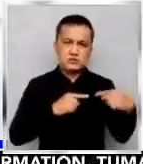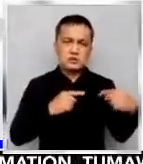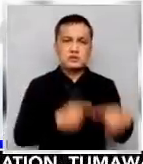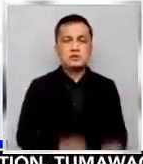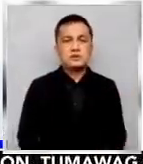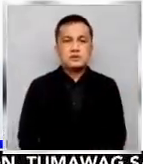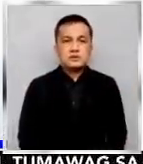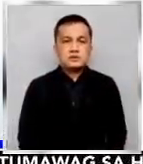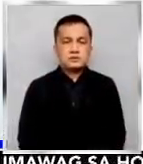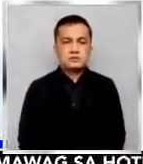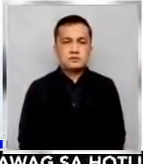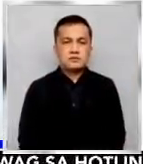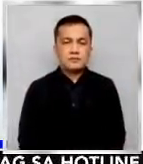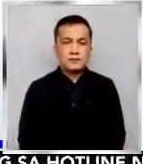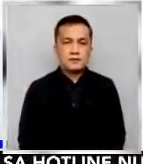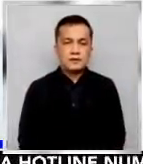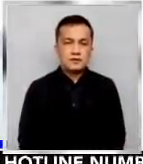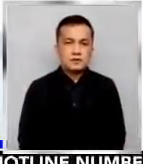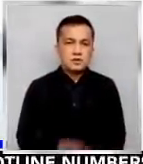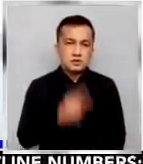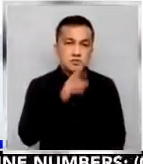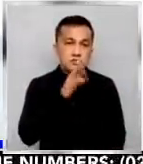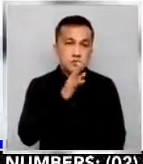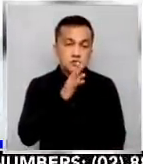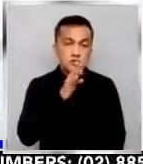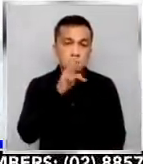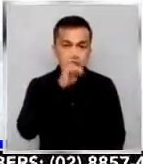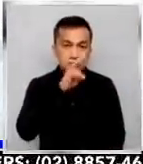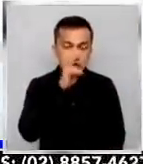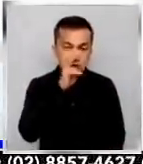Si Kuan maniniday? Franco lagi? Ikaw maniniprank?